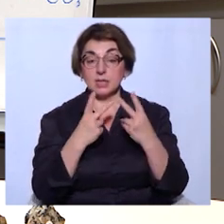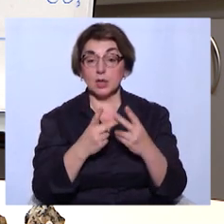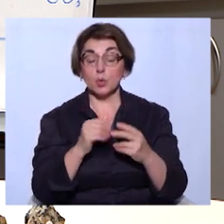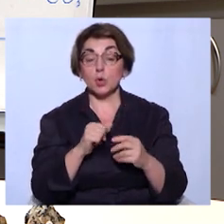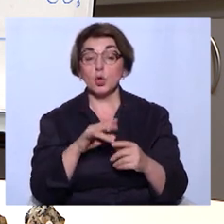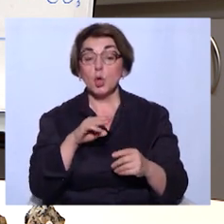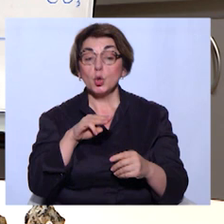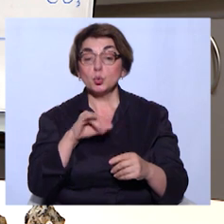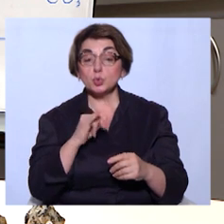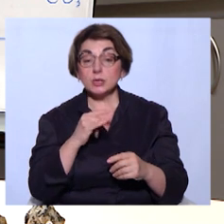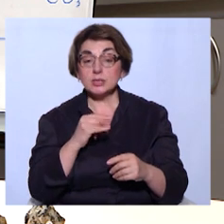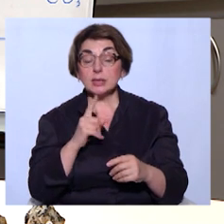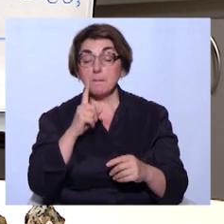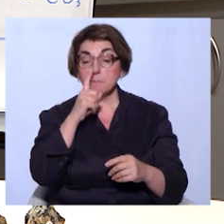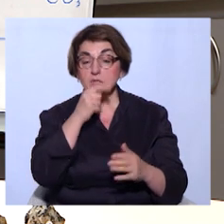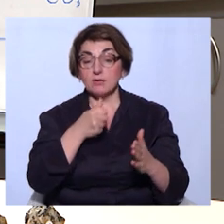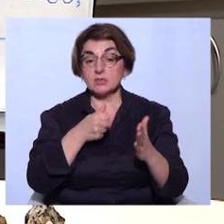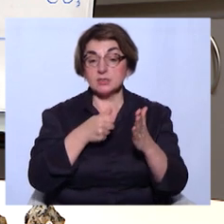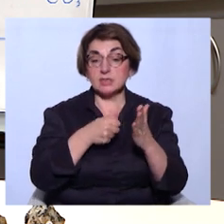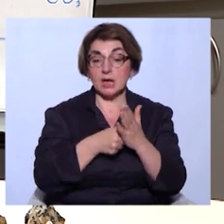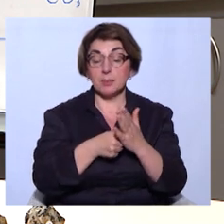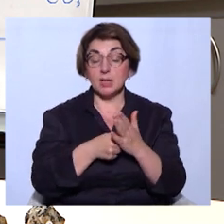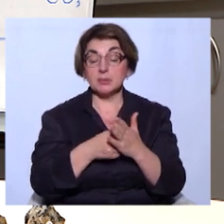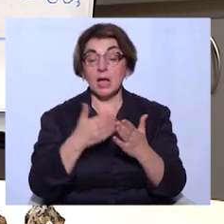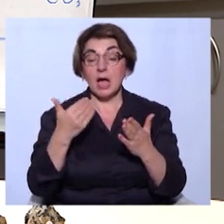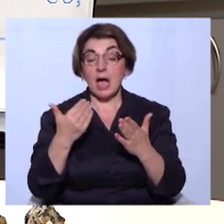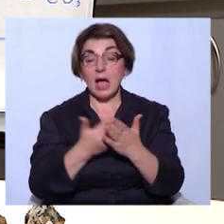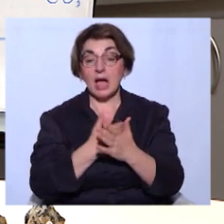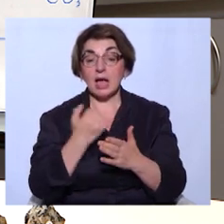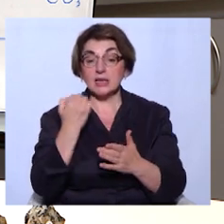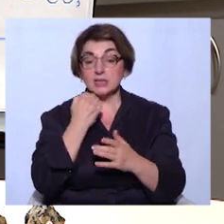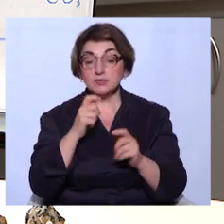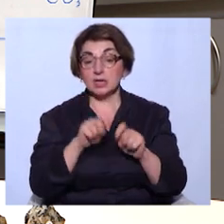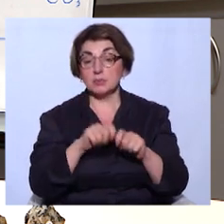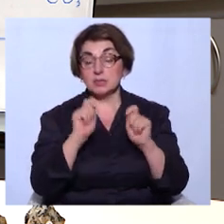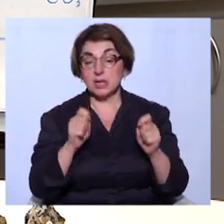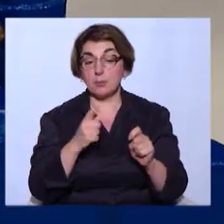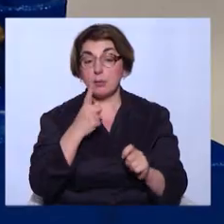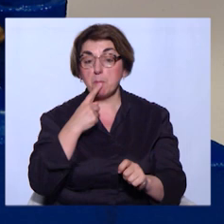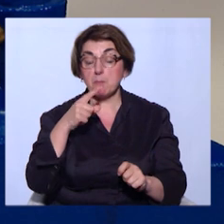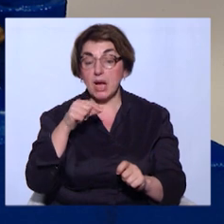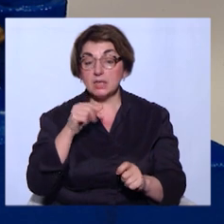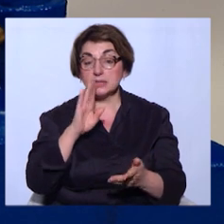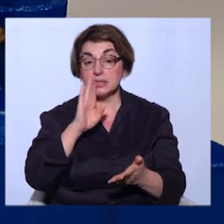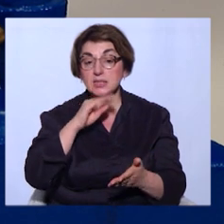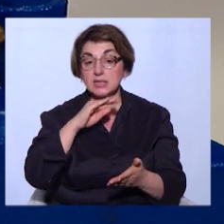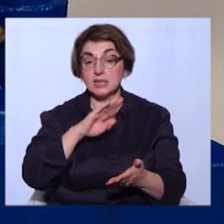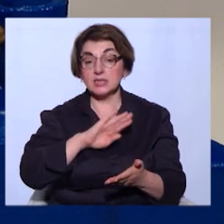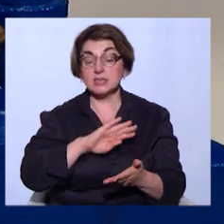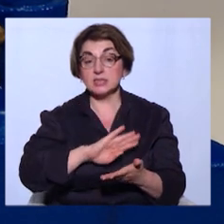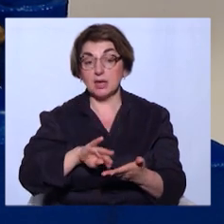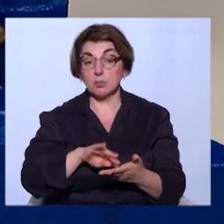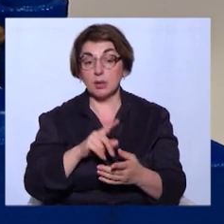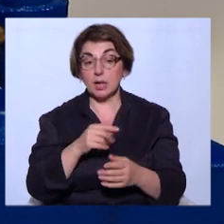და მჟავას საშუალებით ახალი ნივთიერების მარილისა და წყლის წარმოქმნა? ამისათვის წვეთების სახით უნდა